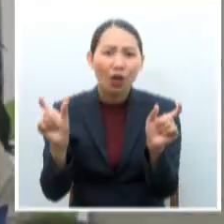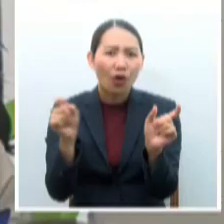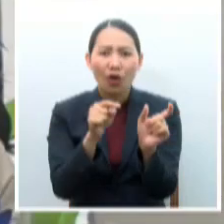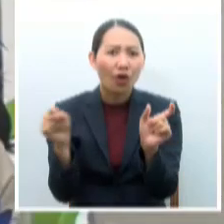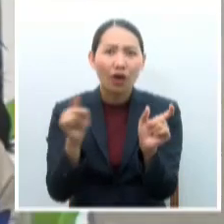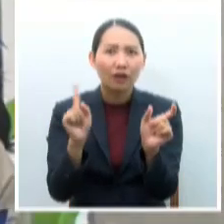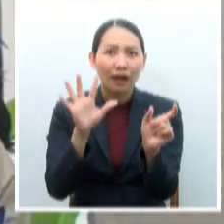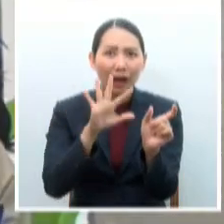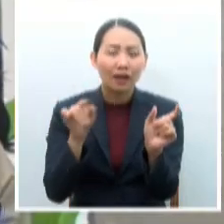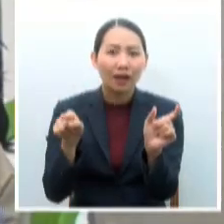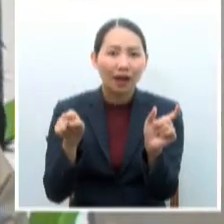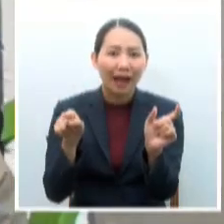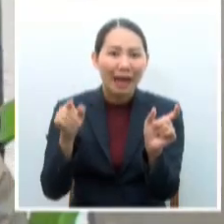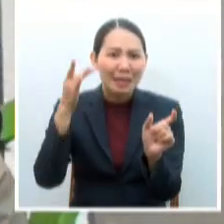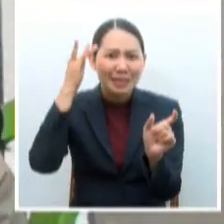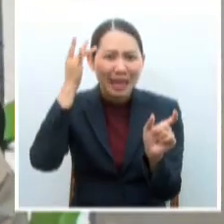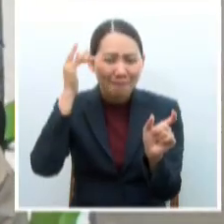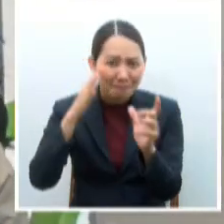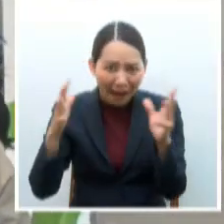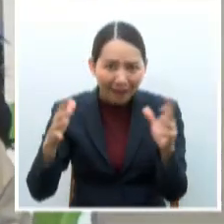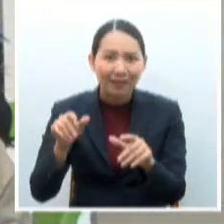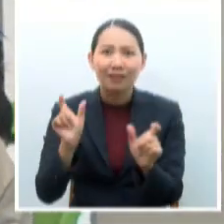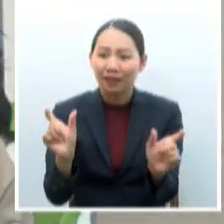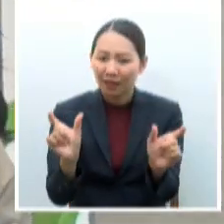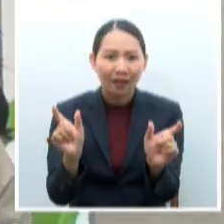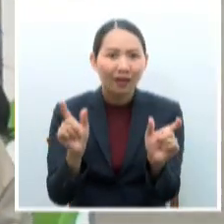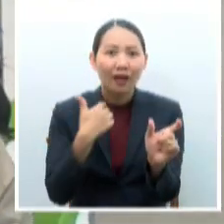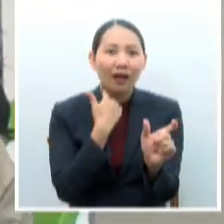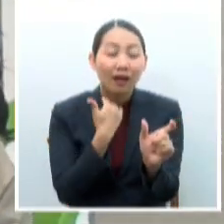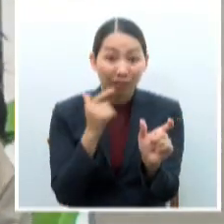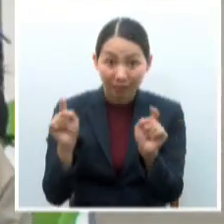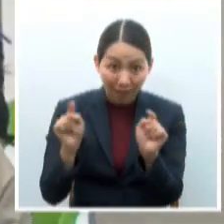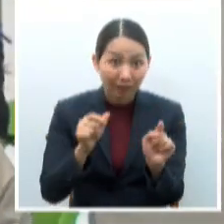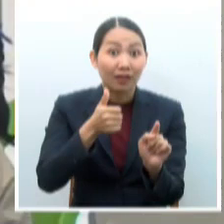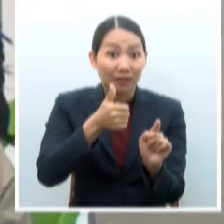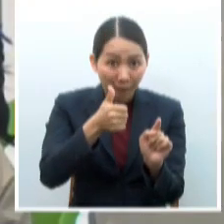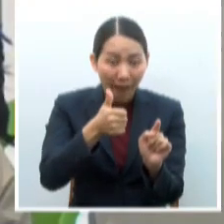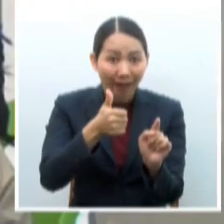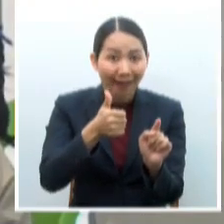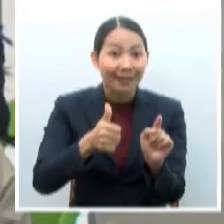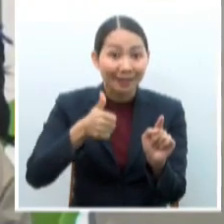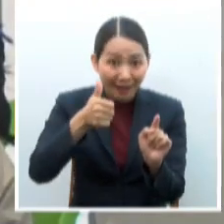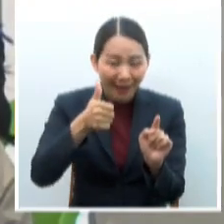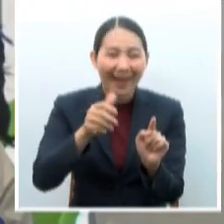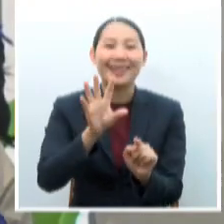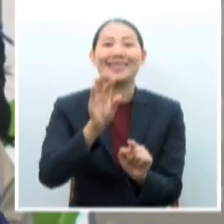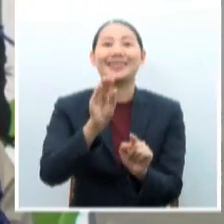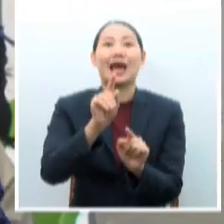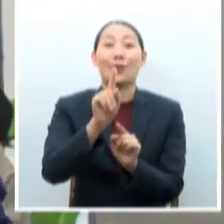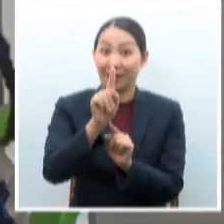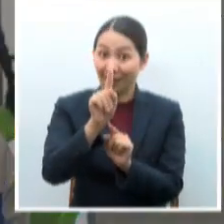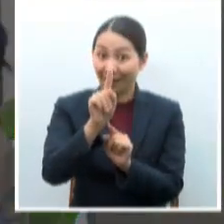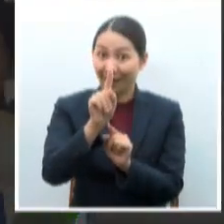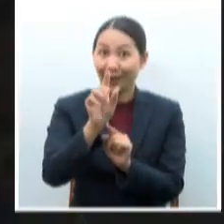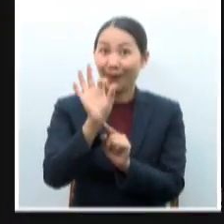เนียนมาก เนียนมากได้ไหมได้ไหมถ้าได้ก็จัดไปเลย1ดาวเอาไปละ